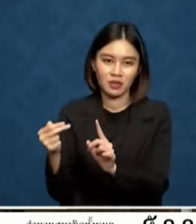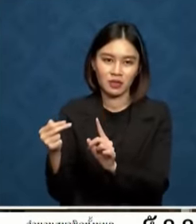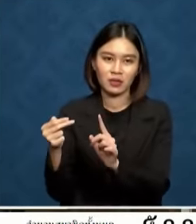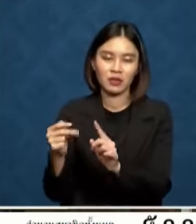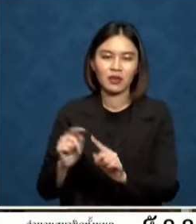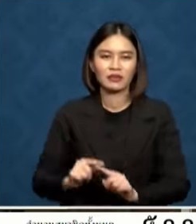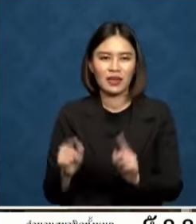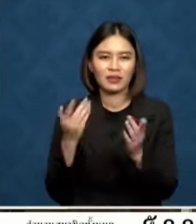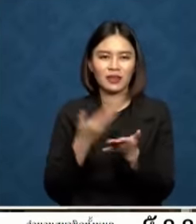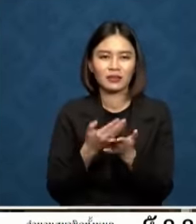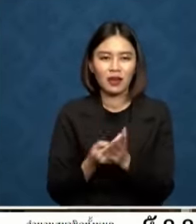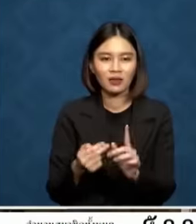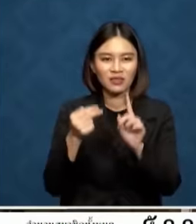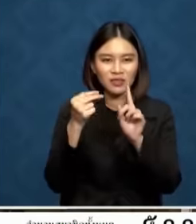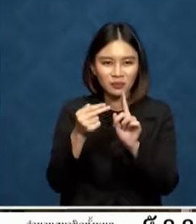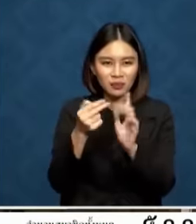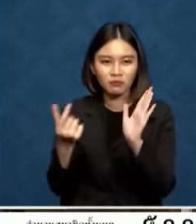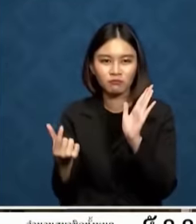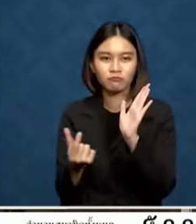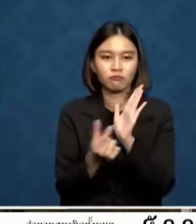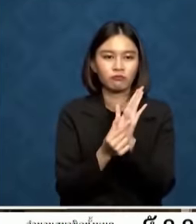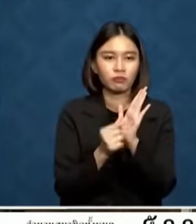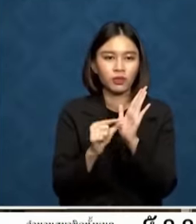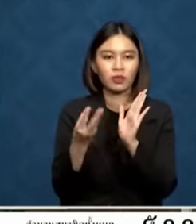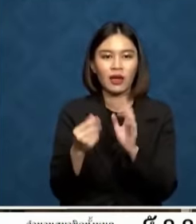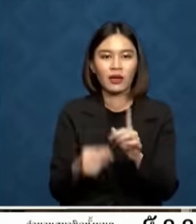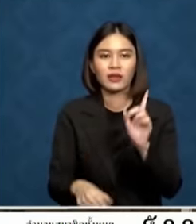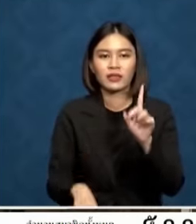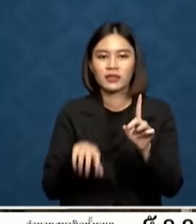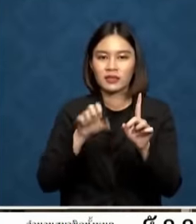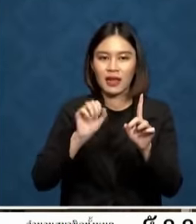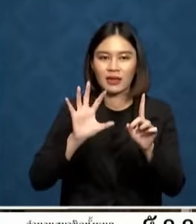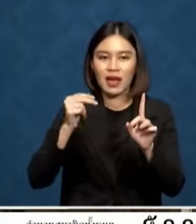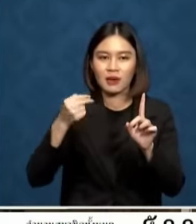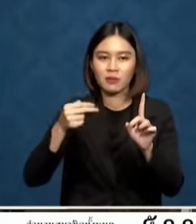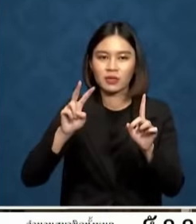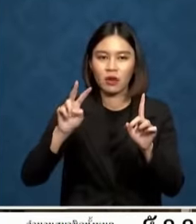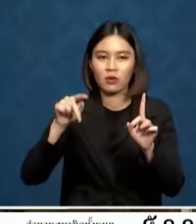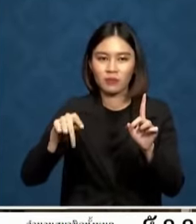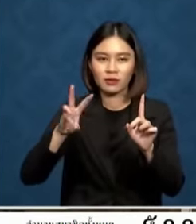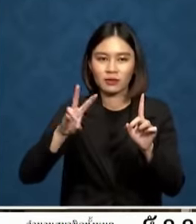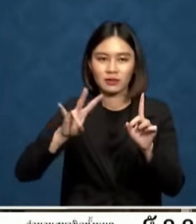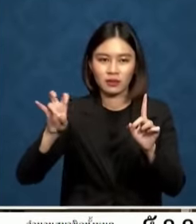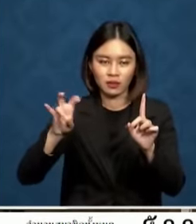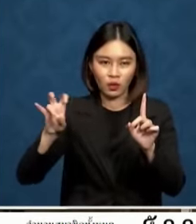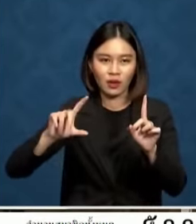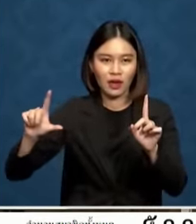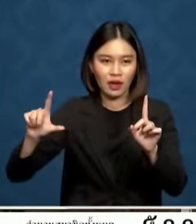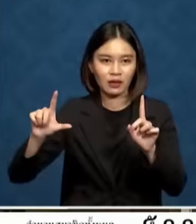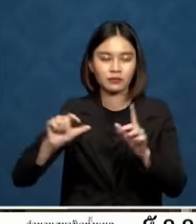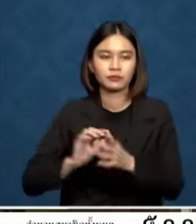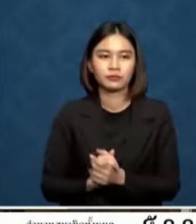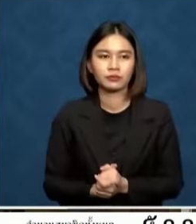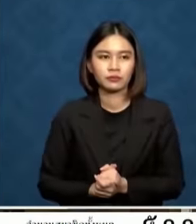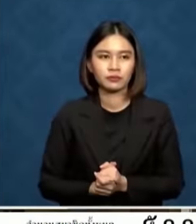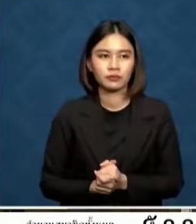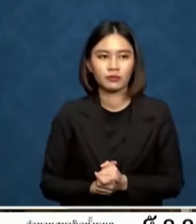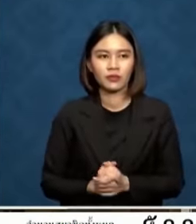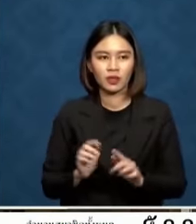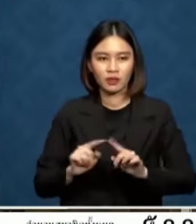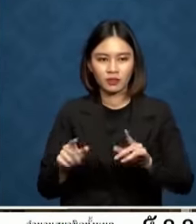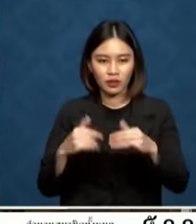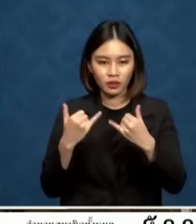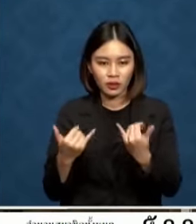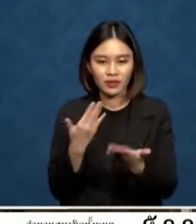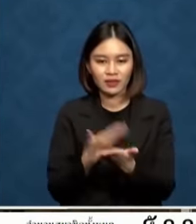ดิจิ walletที่ใส่มามันแค่1,700ล้านบาทแต่นี่